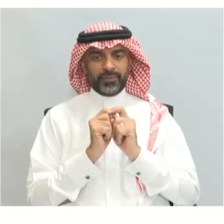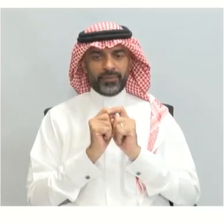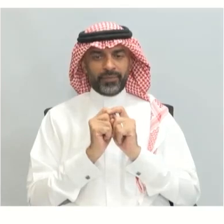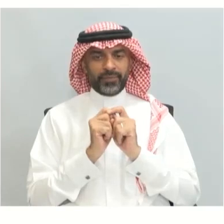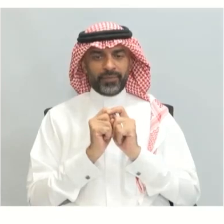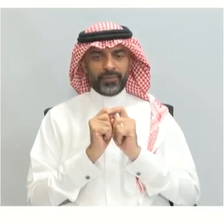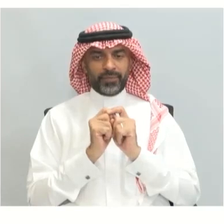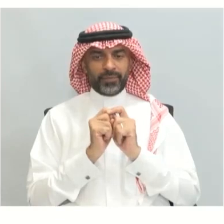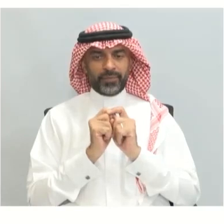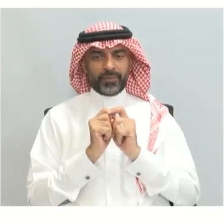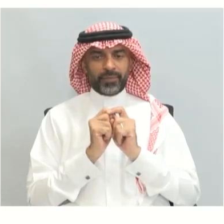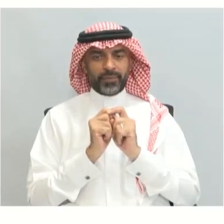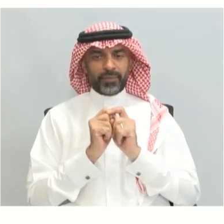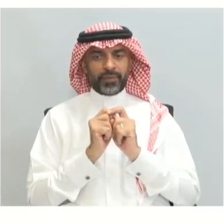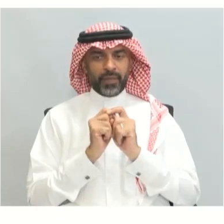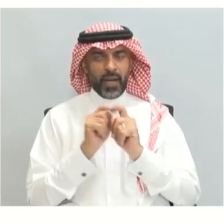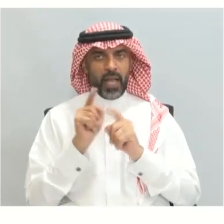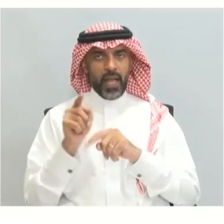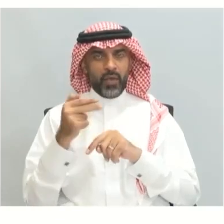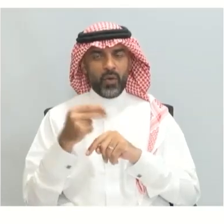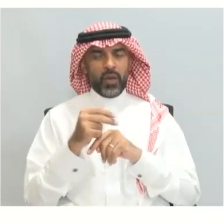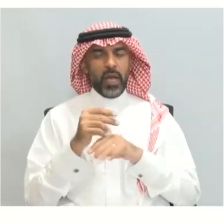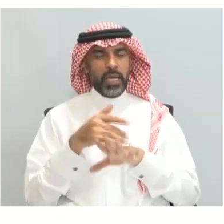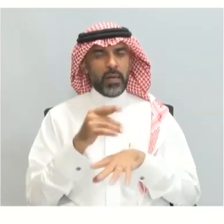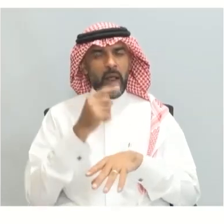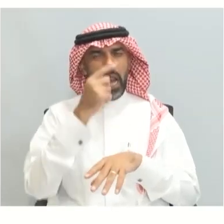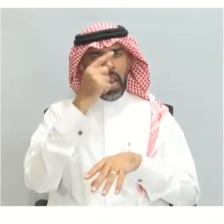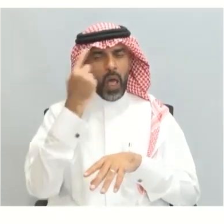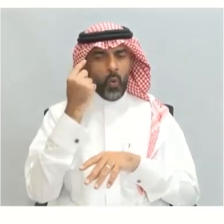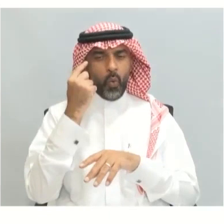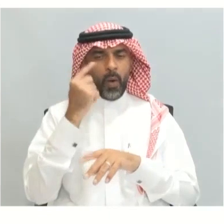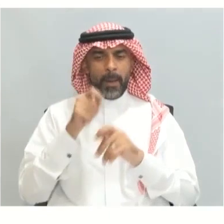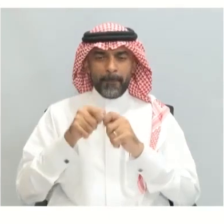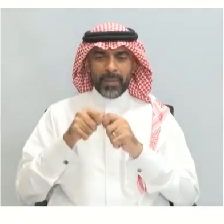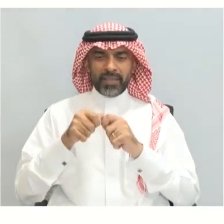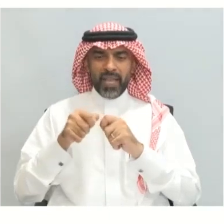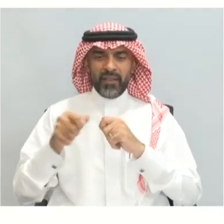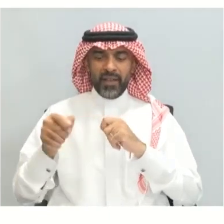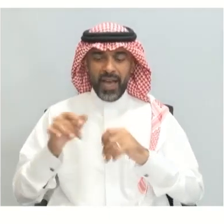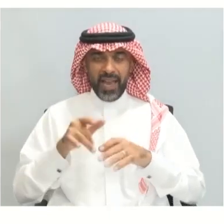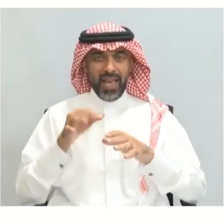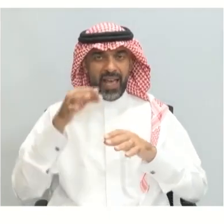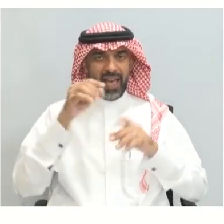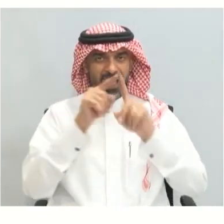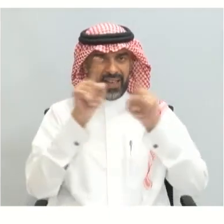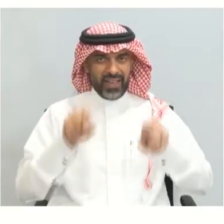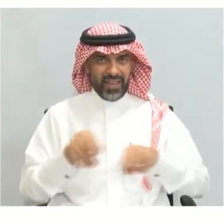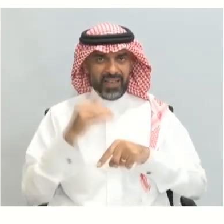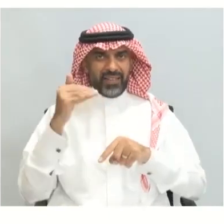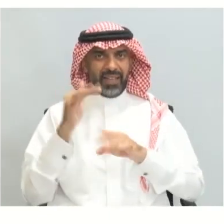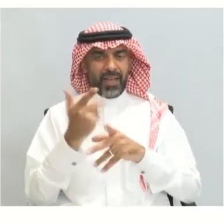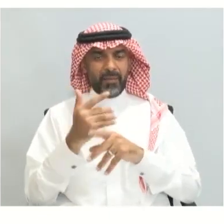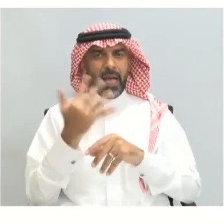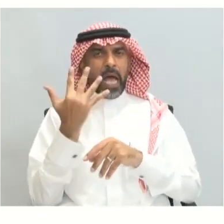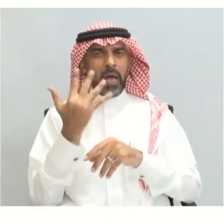الخريطه هذه هي العناصر ولنفترض ان هناك مسافه على الخريطه على مقياس الرسم